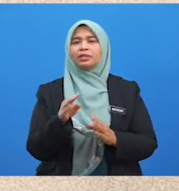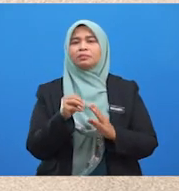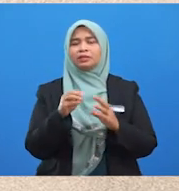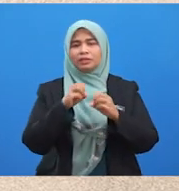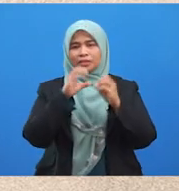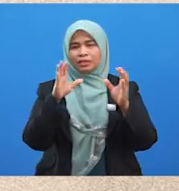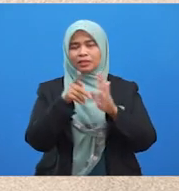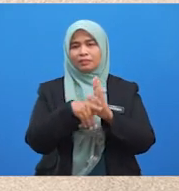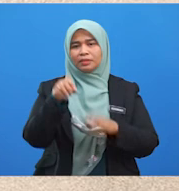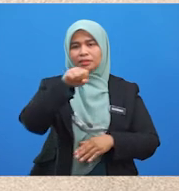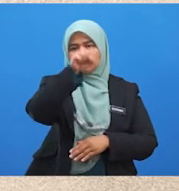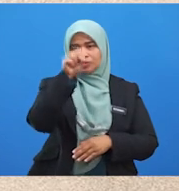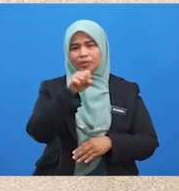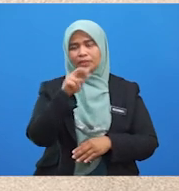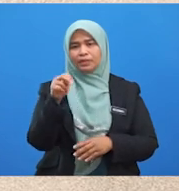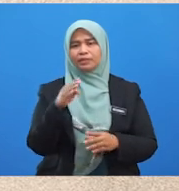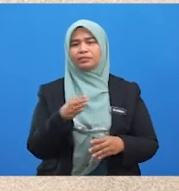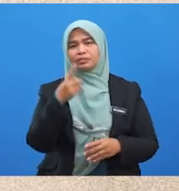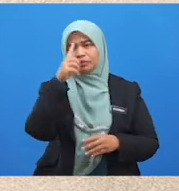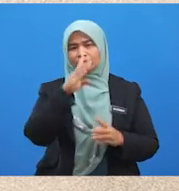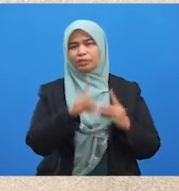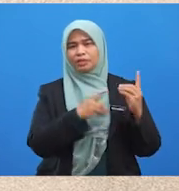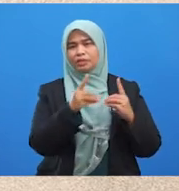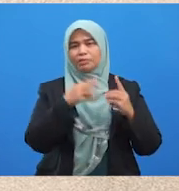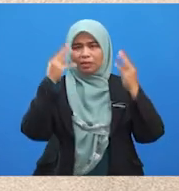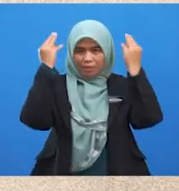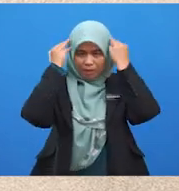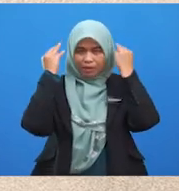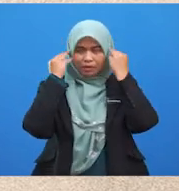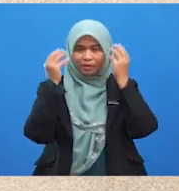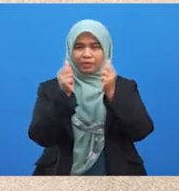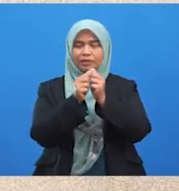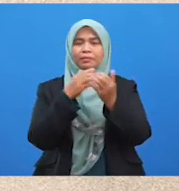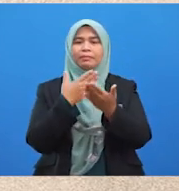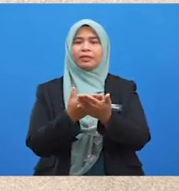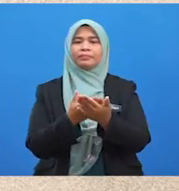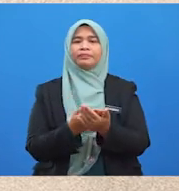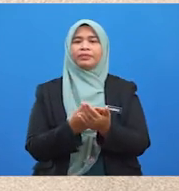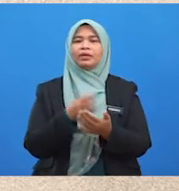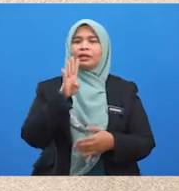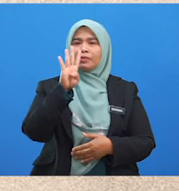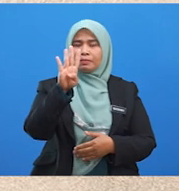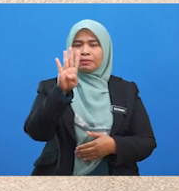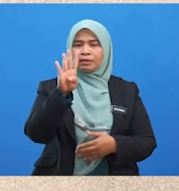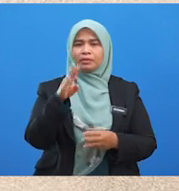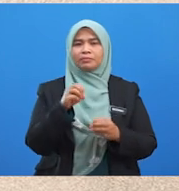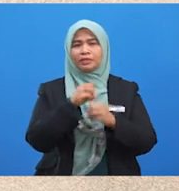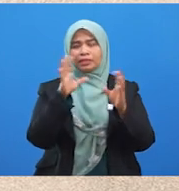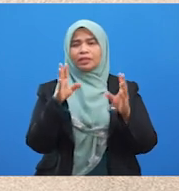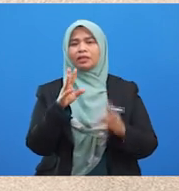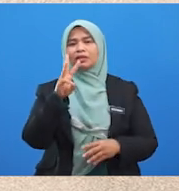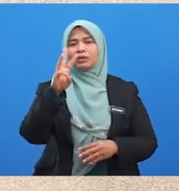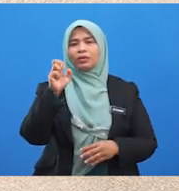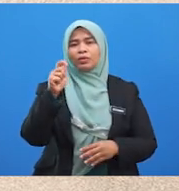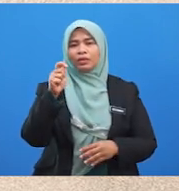Menyatakan persoalan bagi drama mahkamah dengan baik. 4. Menyatakan watak